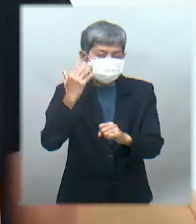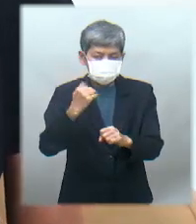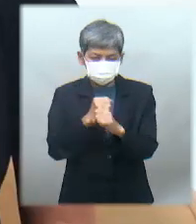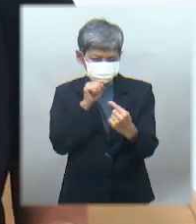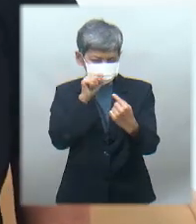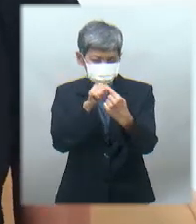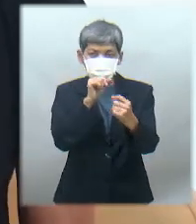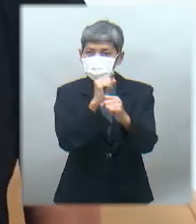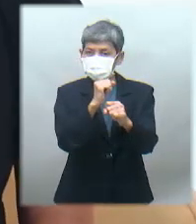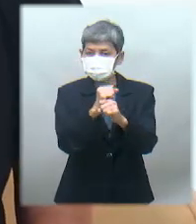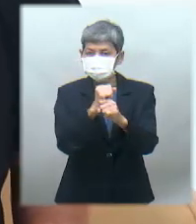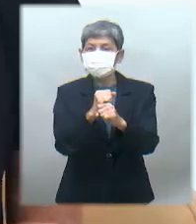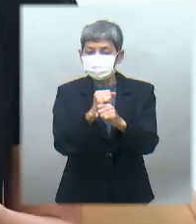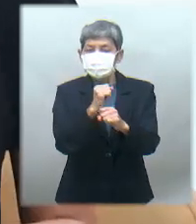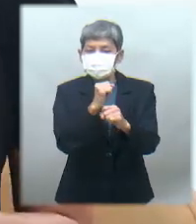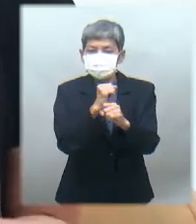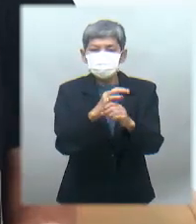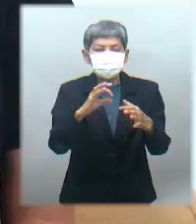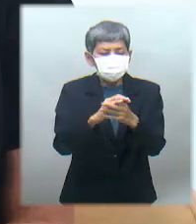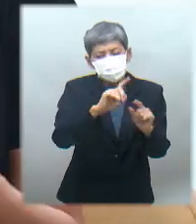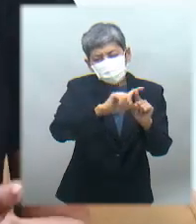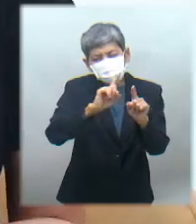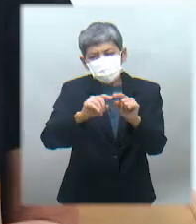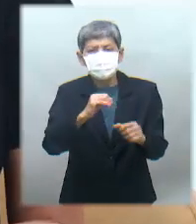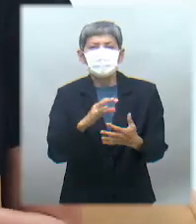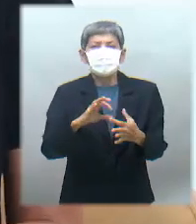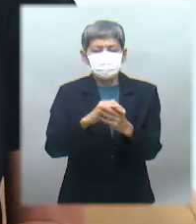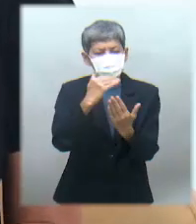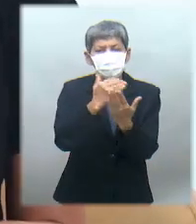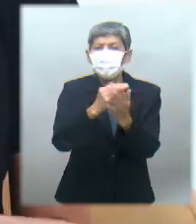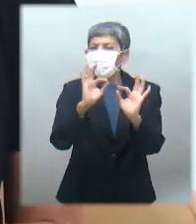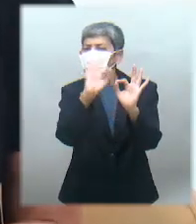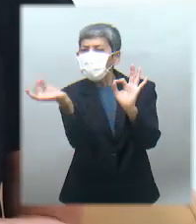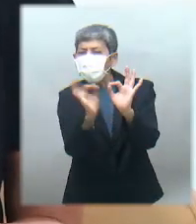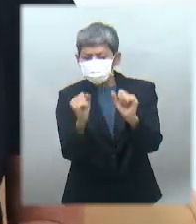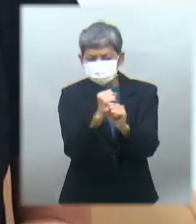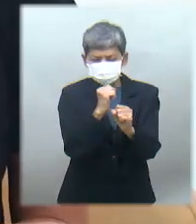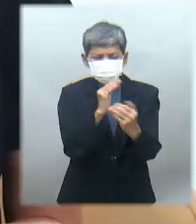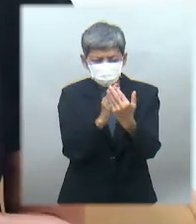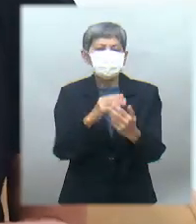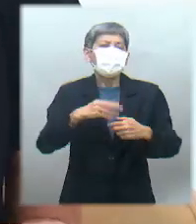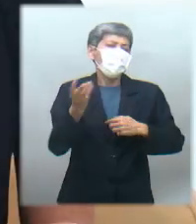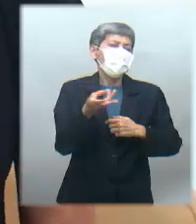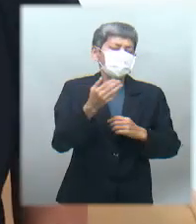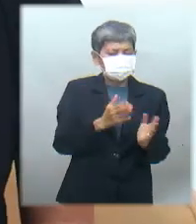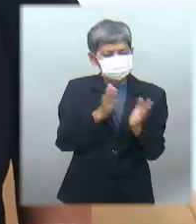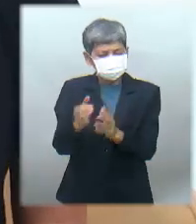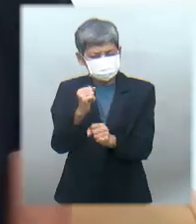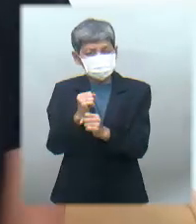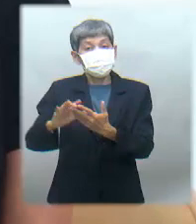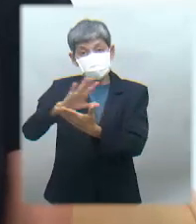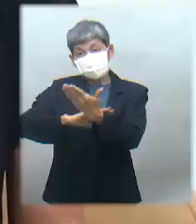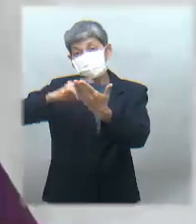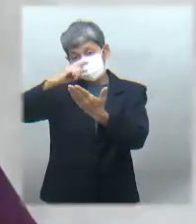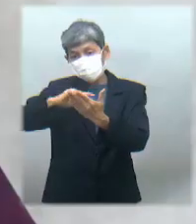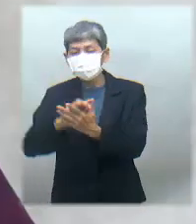เราโรกัทำงาน Data Rubberlingรวบแต่ว่างาน Data Rubberlingแฟร์ยูของใเชิงธุกิมนค่ข้างน้อยท่านใงานของปเทศ